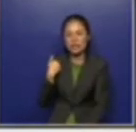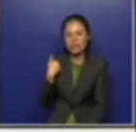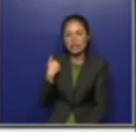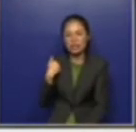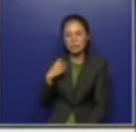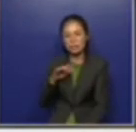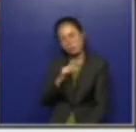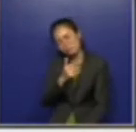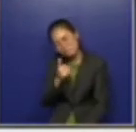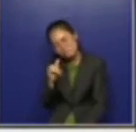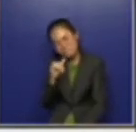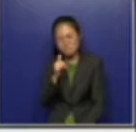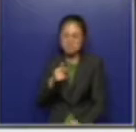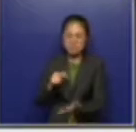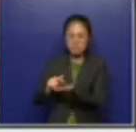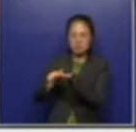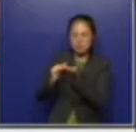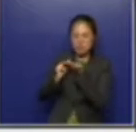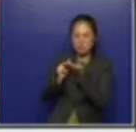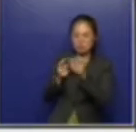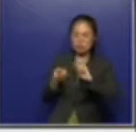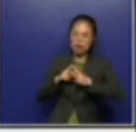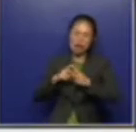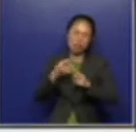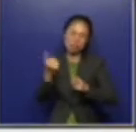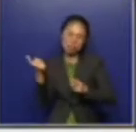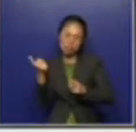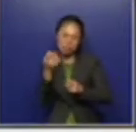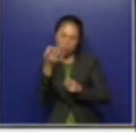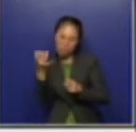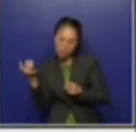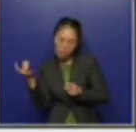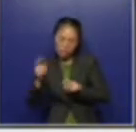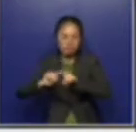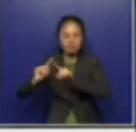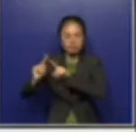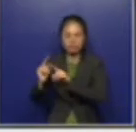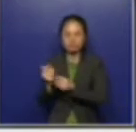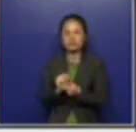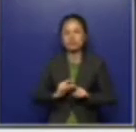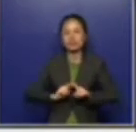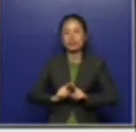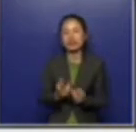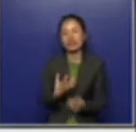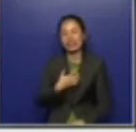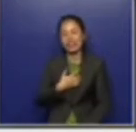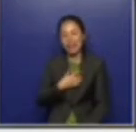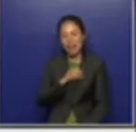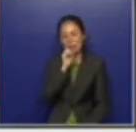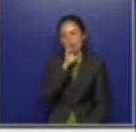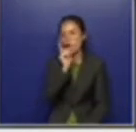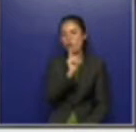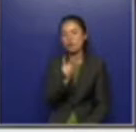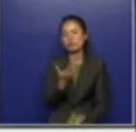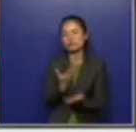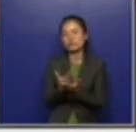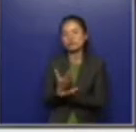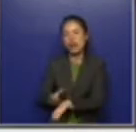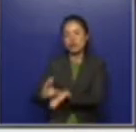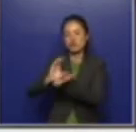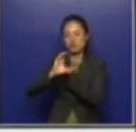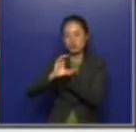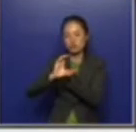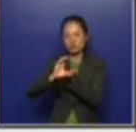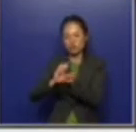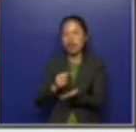กลัวๆกล้าๆ อ้างโน่นอ้างนี่ผมจะบอกท่านประธานอย่างดีครับว่าเรื่องของกองทุนในท่านช่วยชี้แจงหน่อยครับว่